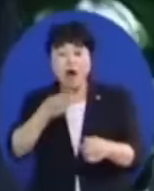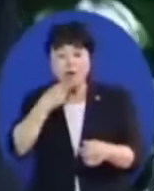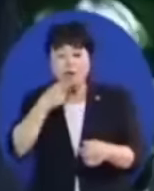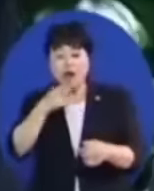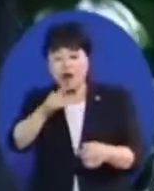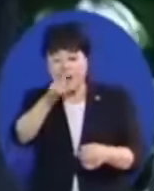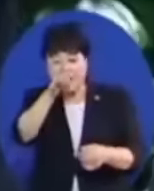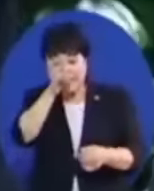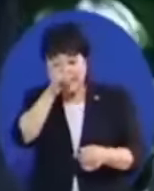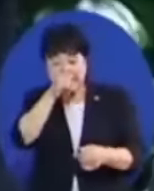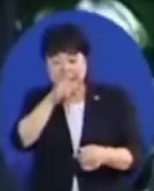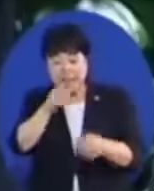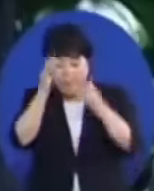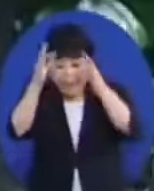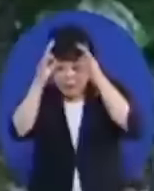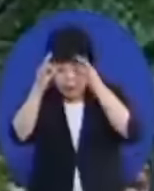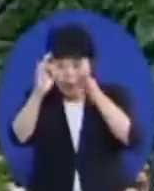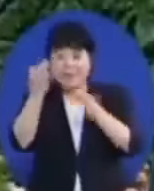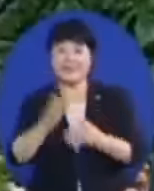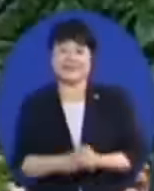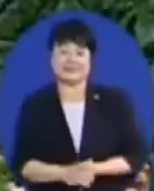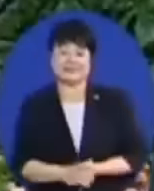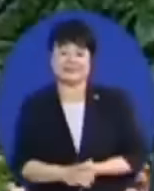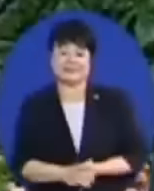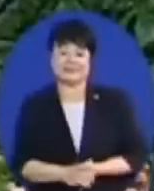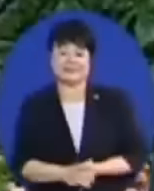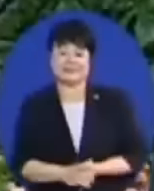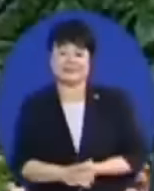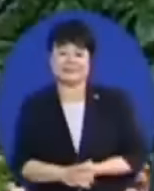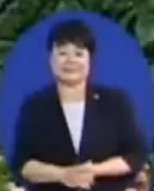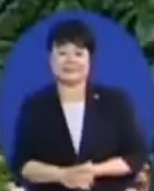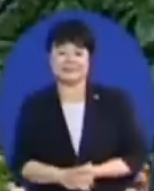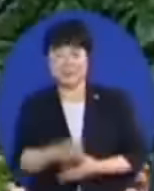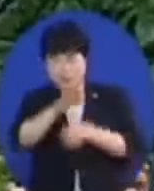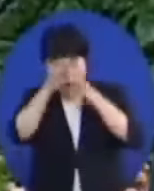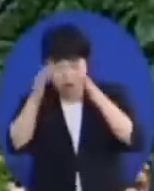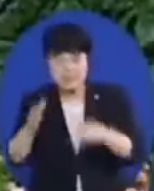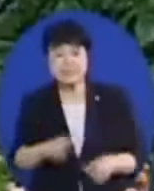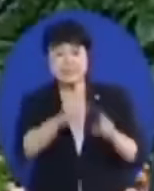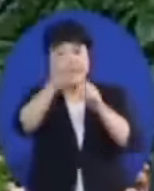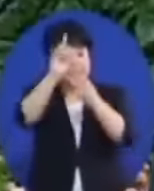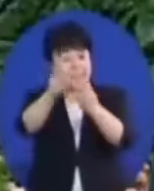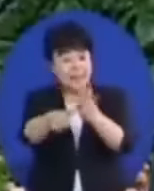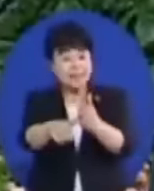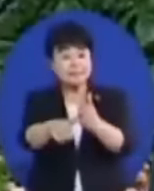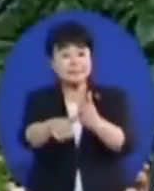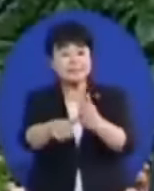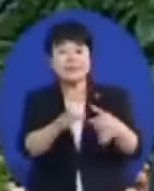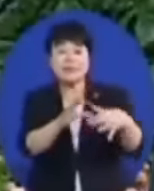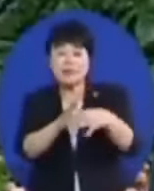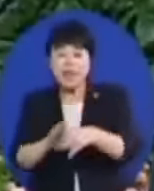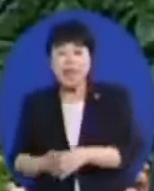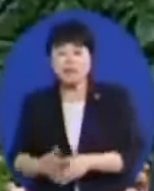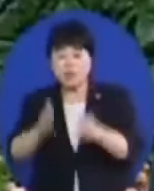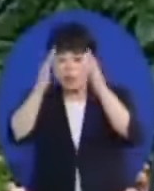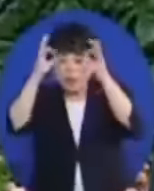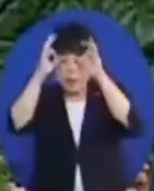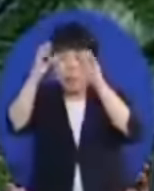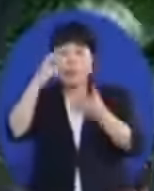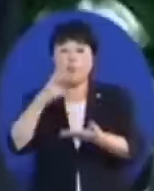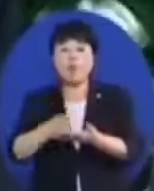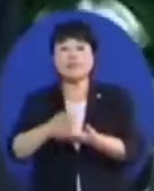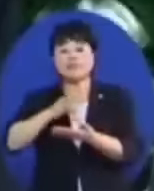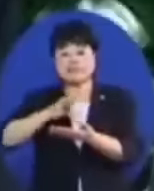것을 있는 것 같이 바라보아야 되는 것입니다. 저는 일평생을 살면서 끊임없이 바라봄의 법칙을